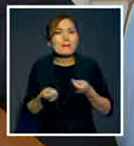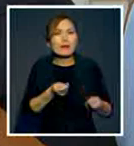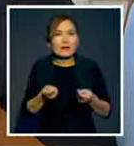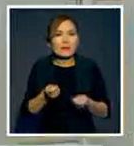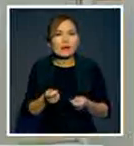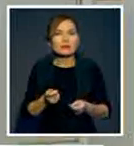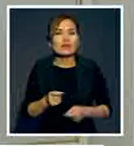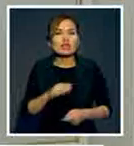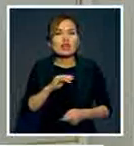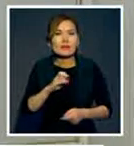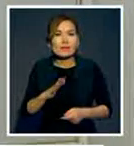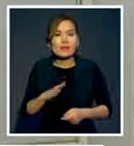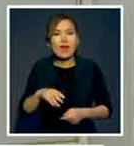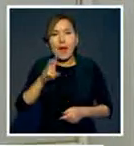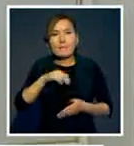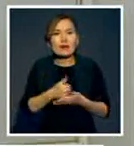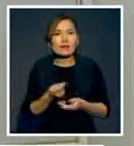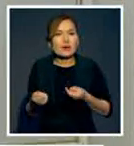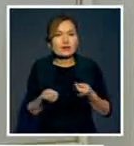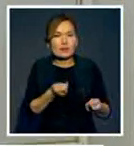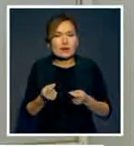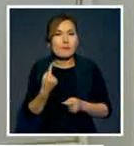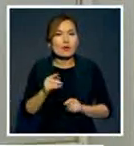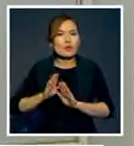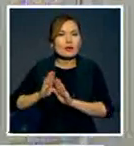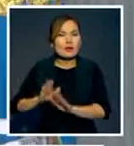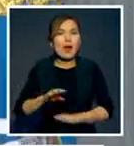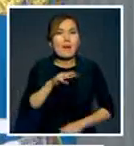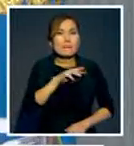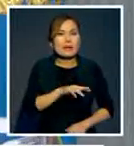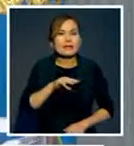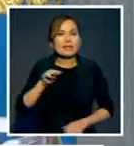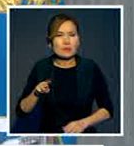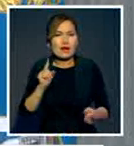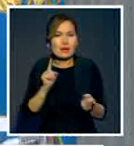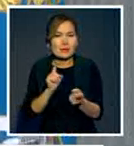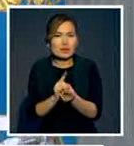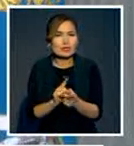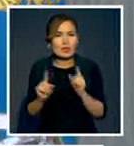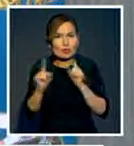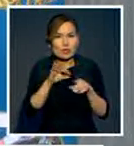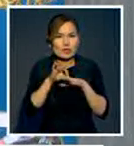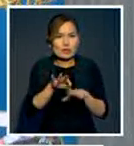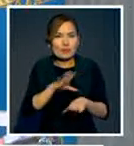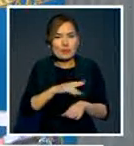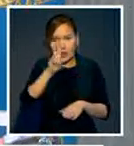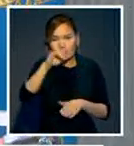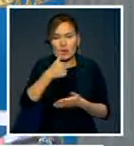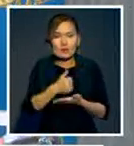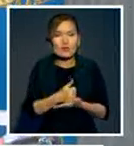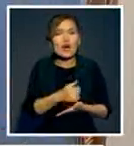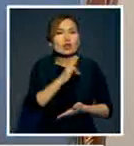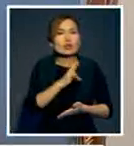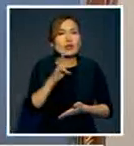жетекшісі Әділбек Жақсыбеков пен президент әкімшілігі басшысының бірінші орынбасары Марат Тәжінді қабылдау барысында осылай деді.